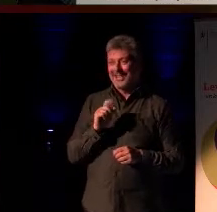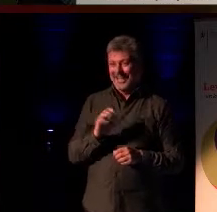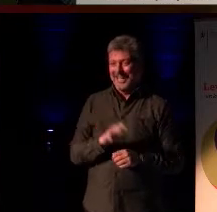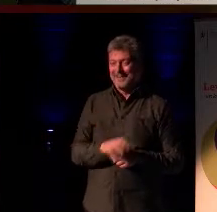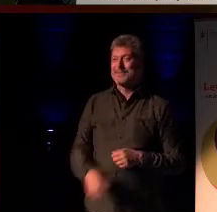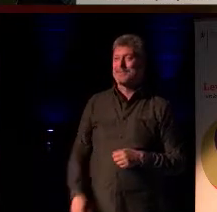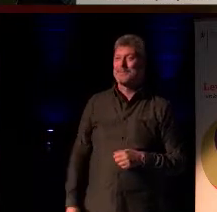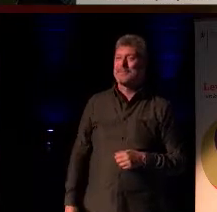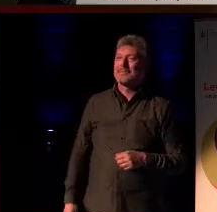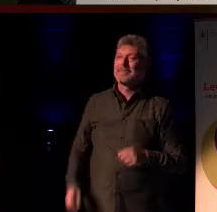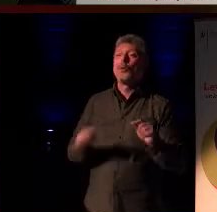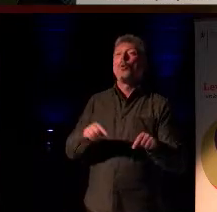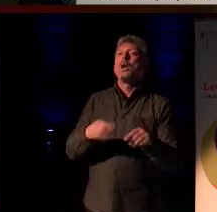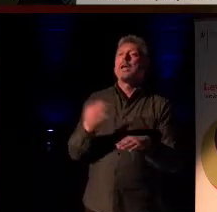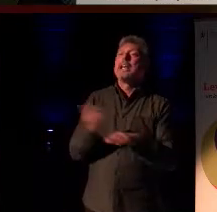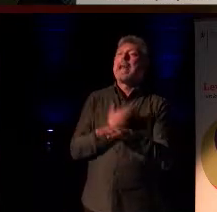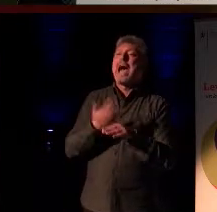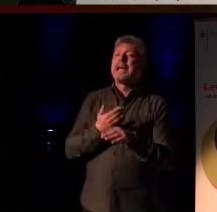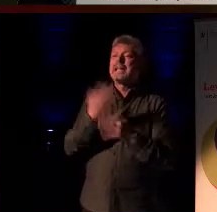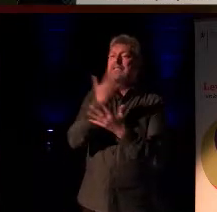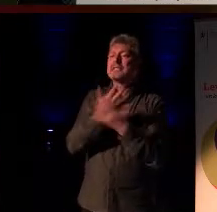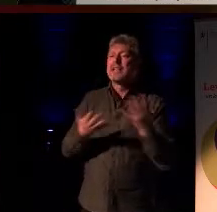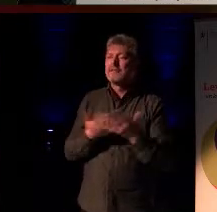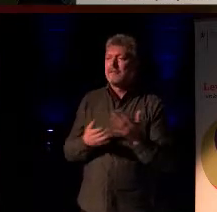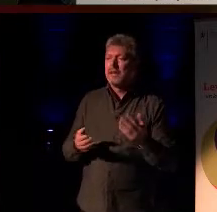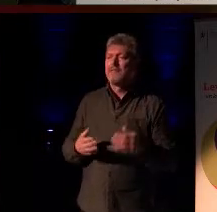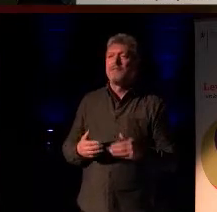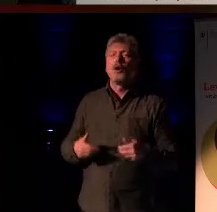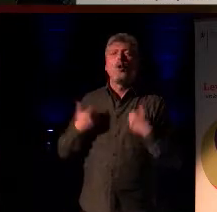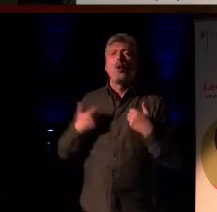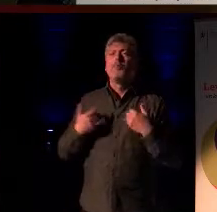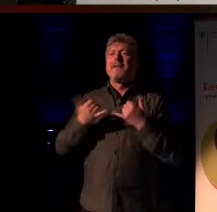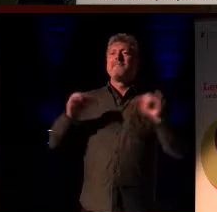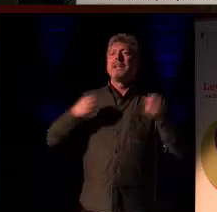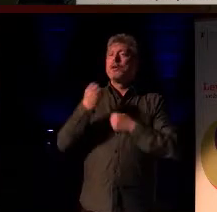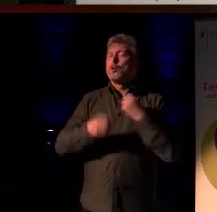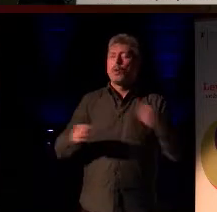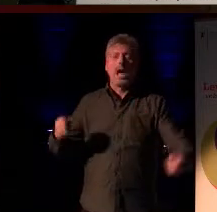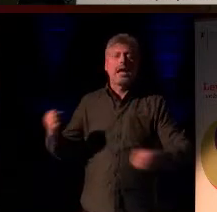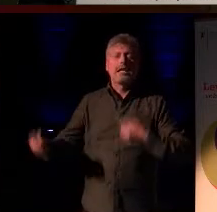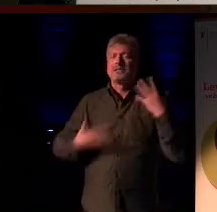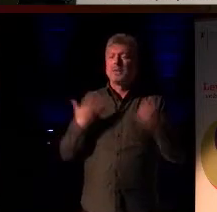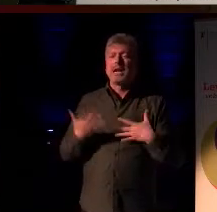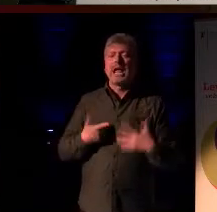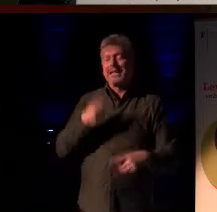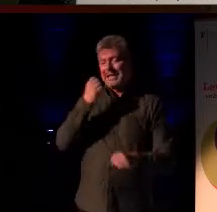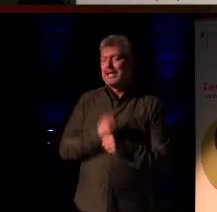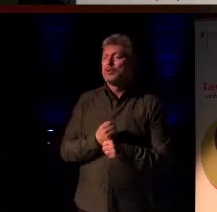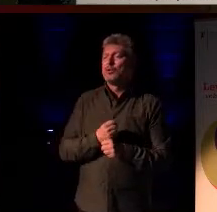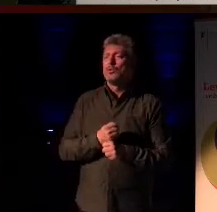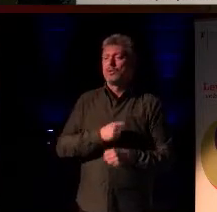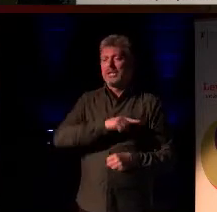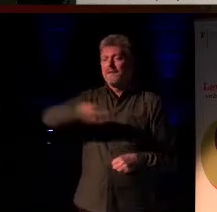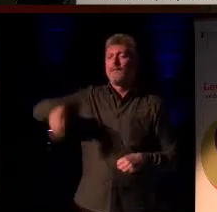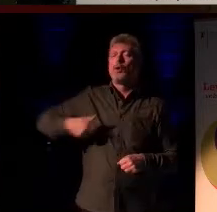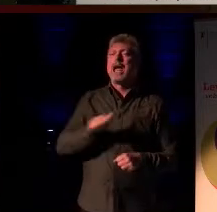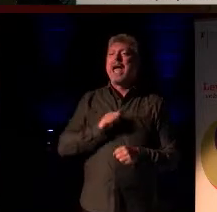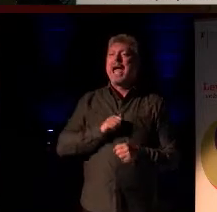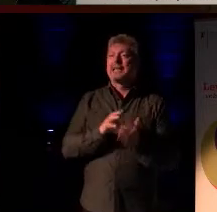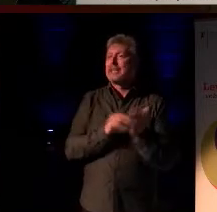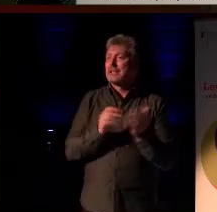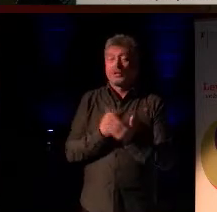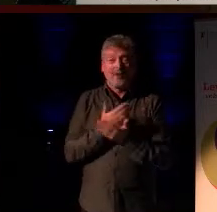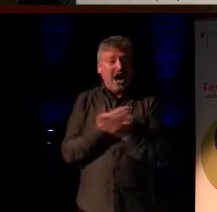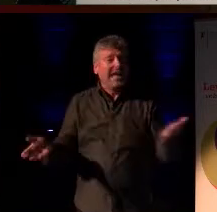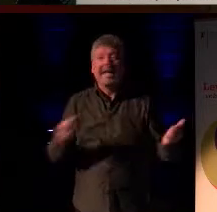I læringsnettverket så opplevde vi en frigjørende og inspirerende tiltro til våre egne ressurser. Det var ingen